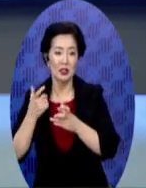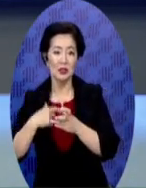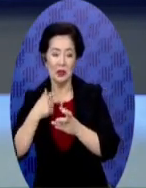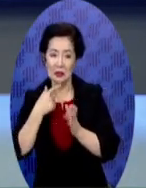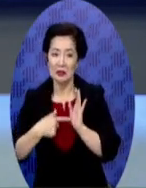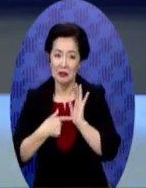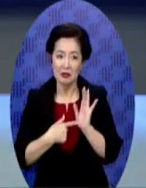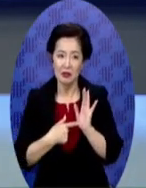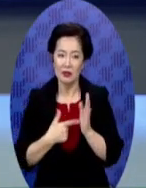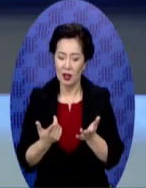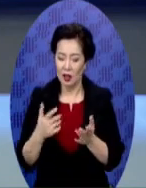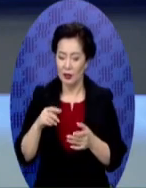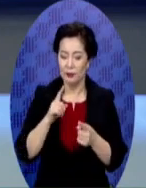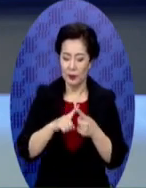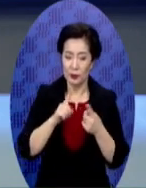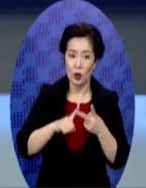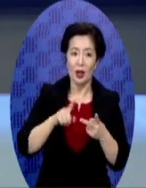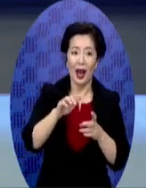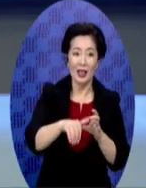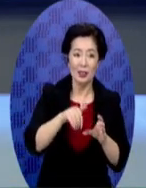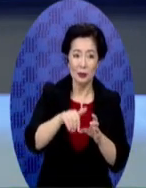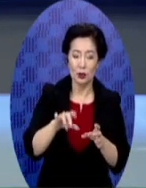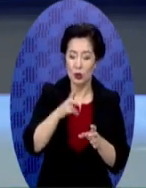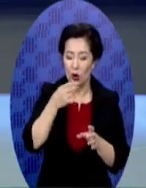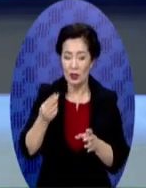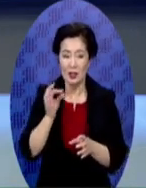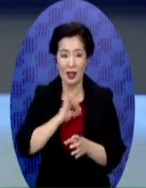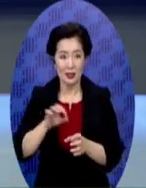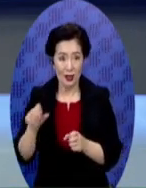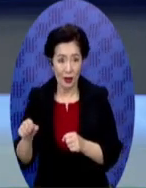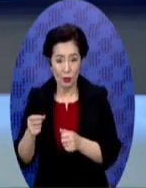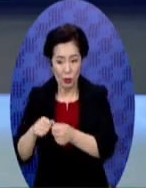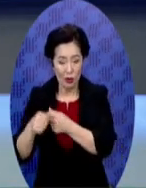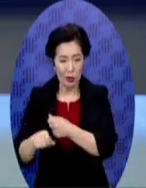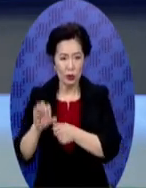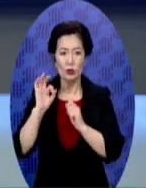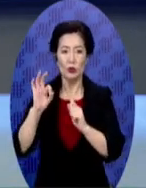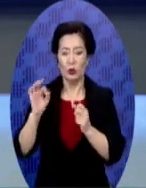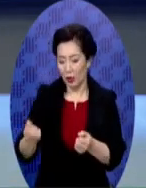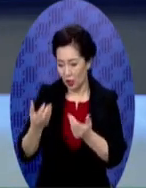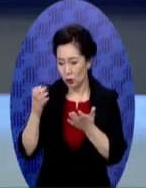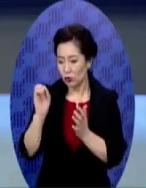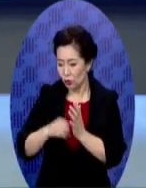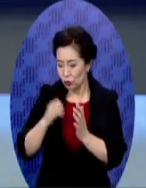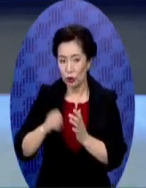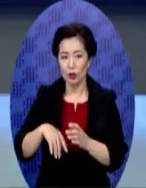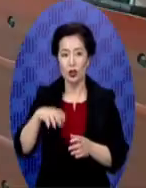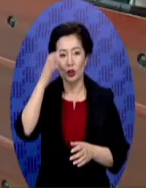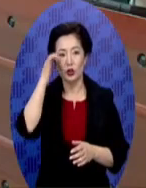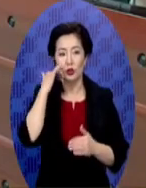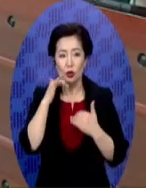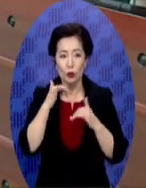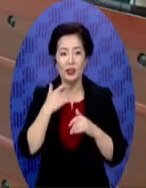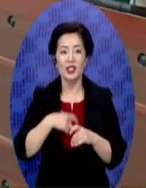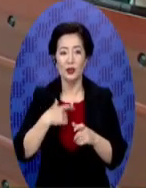байна. Мөн ашигт малтамлын нөөц ашигласны төлбөрийг оновчтой байдлаар тогтоох хэрэгтэй гэж зөвлөлийн гишүүд үзэж байна.